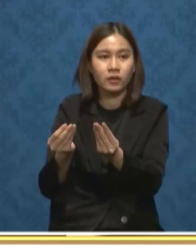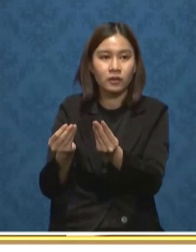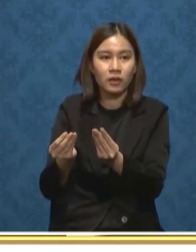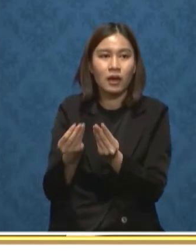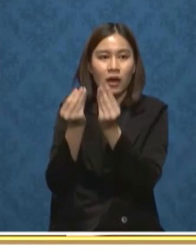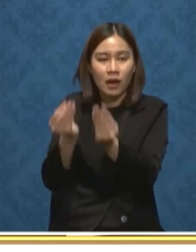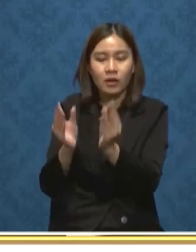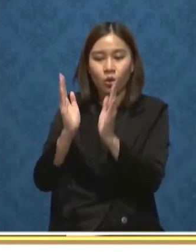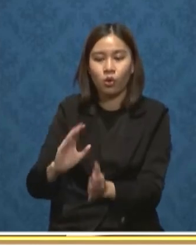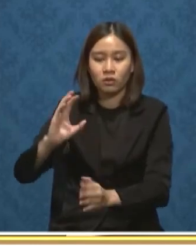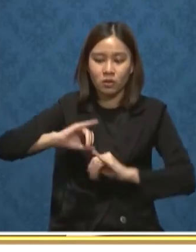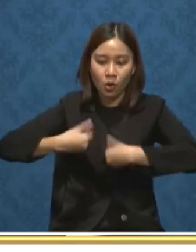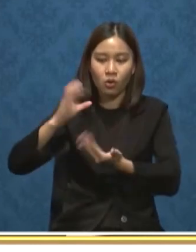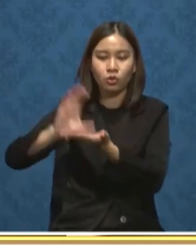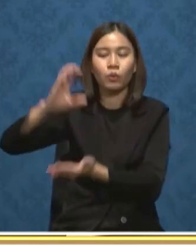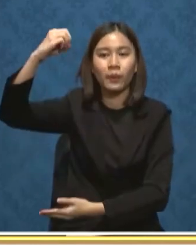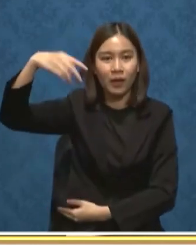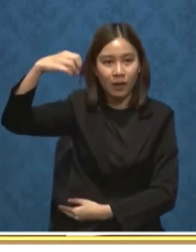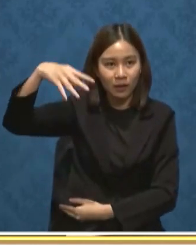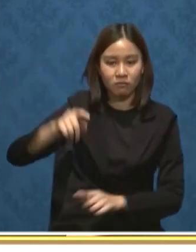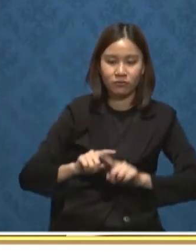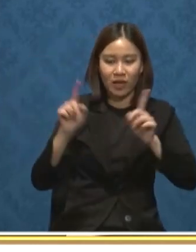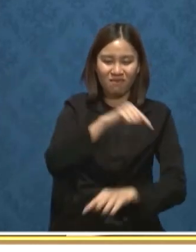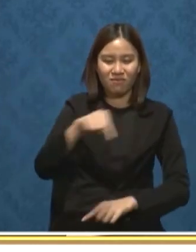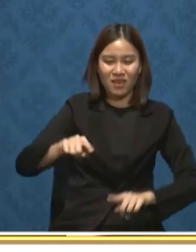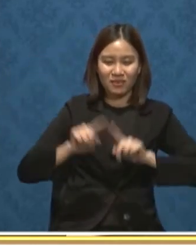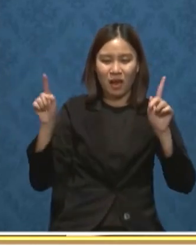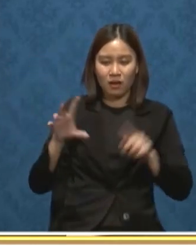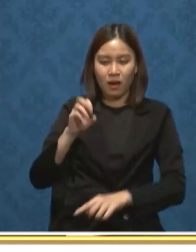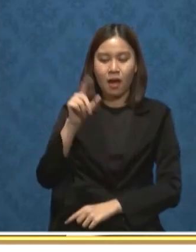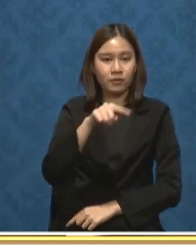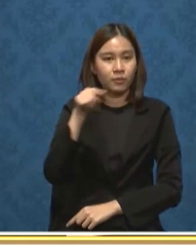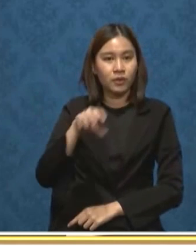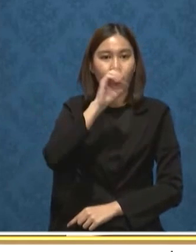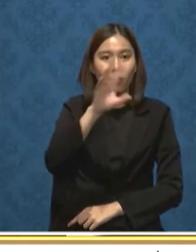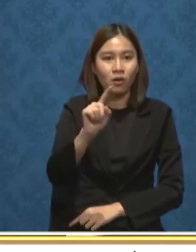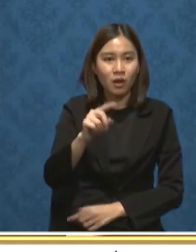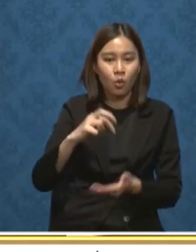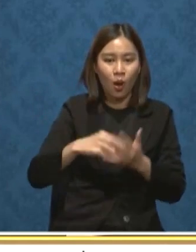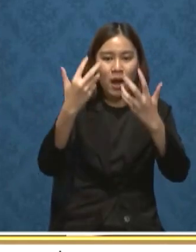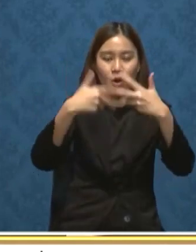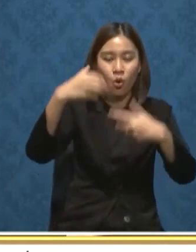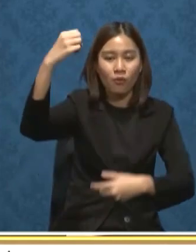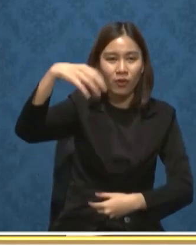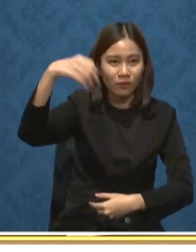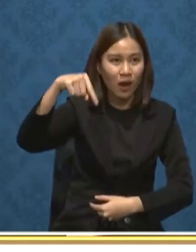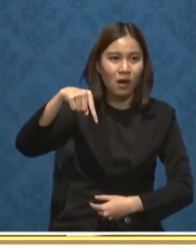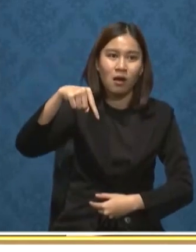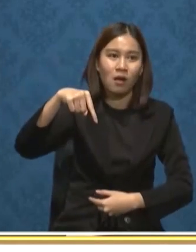ไปประเคนใหกับในทุพลังงานต่างกันและ 50% ที่ว่าเป็โไฟฟา ฟอสซิล